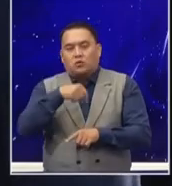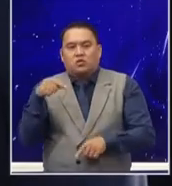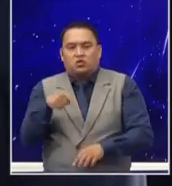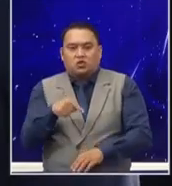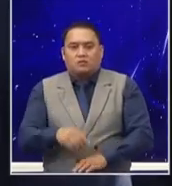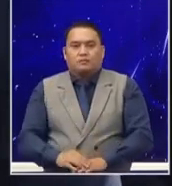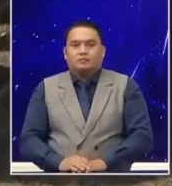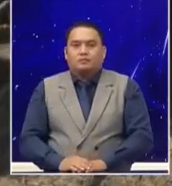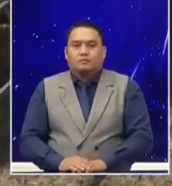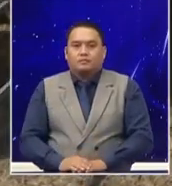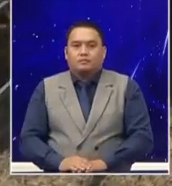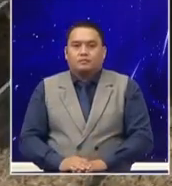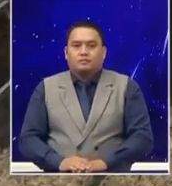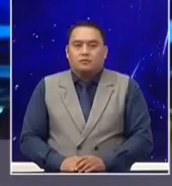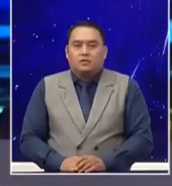1000.